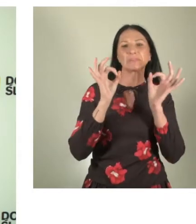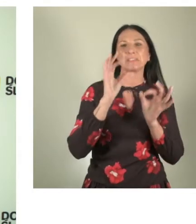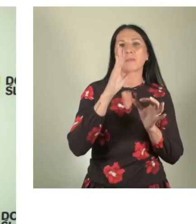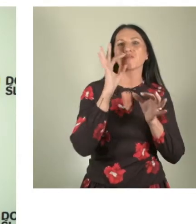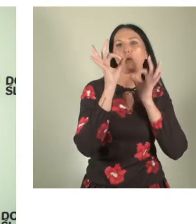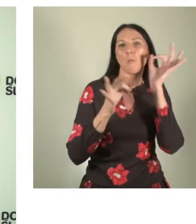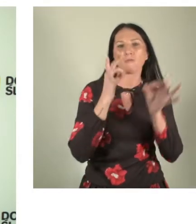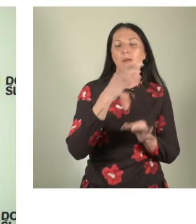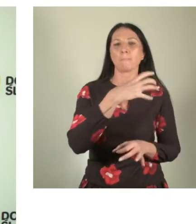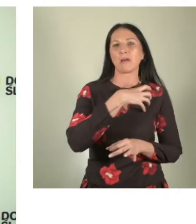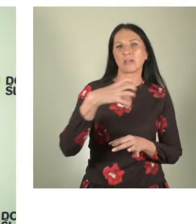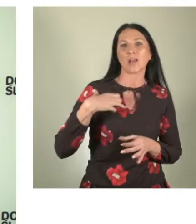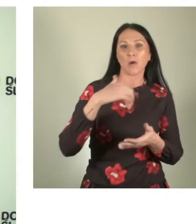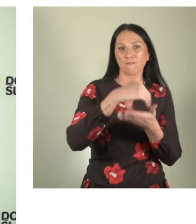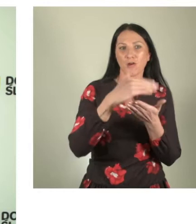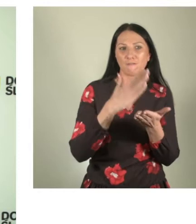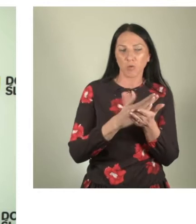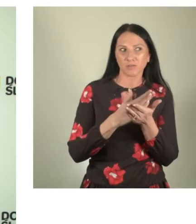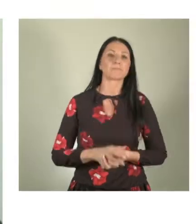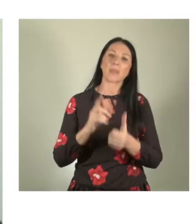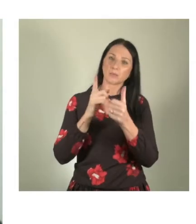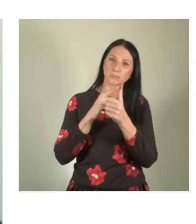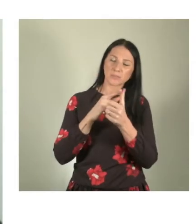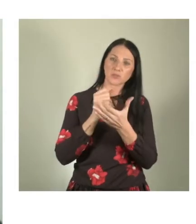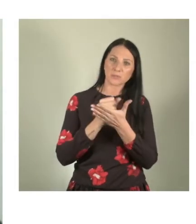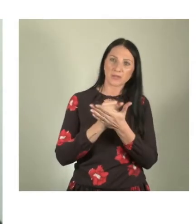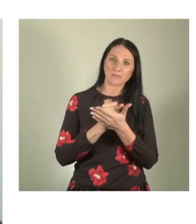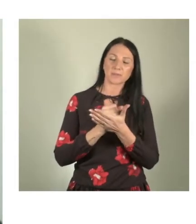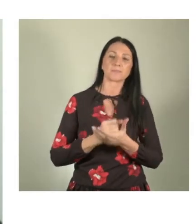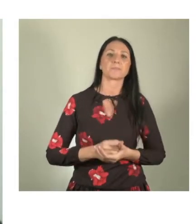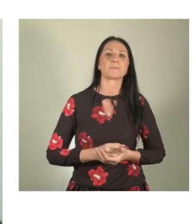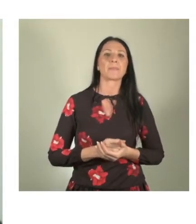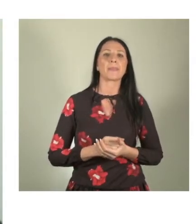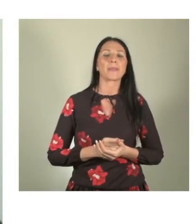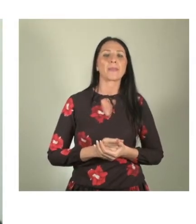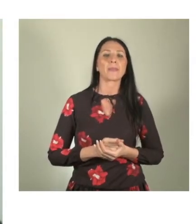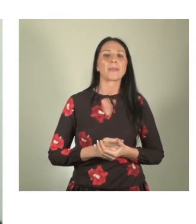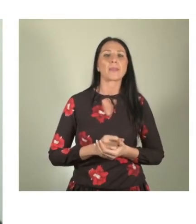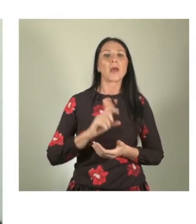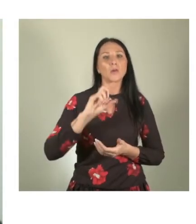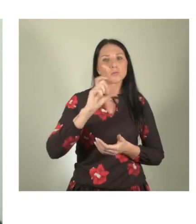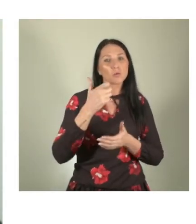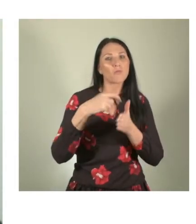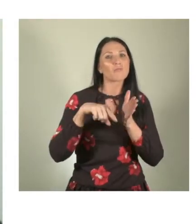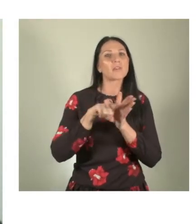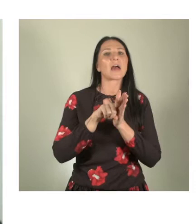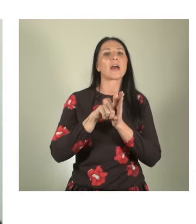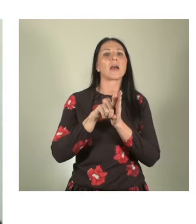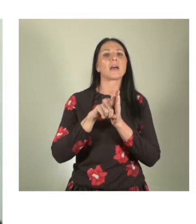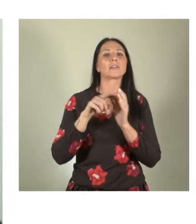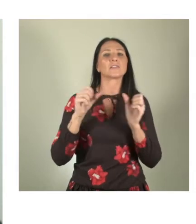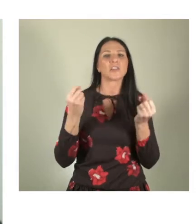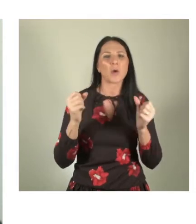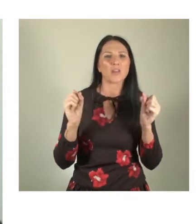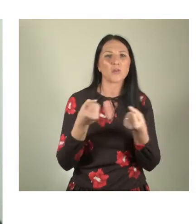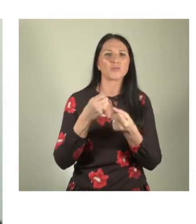Kultury przy Marszałku Województwa Dolnośląskiego stanął Marek Sztark, który m.in. koordynował współpracę Europejskiej Stolicy